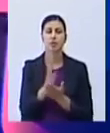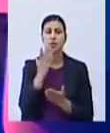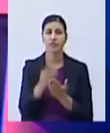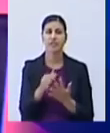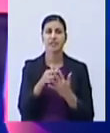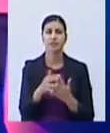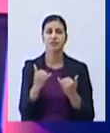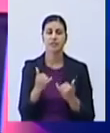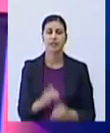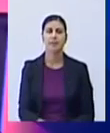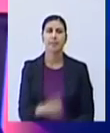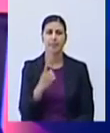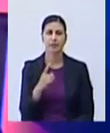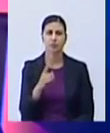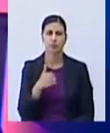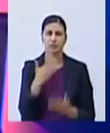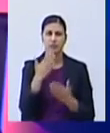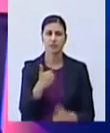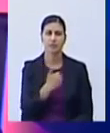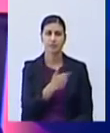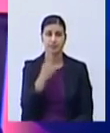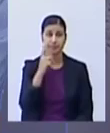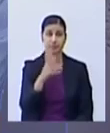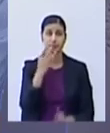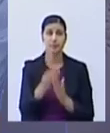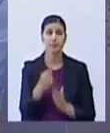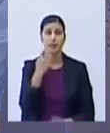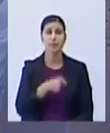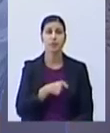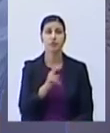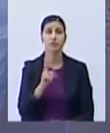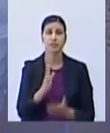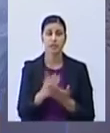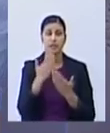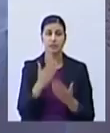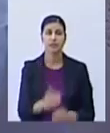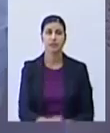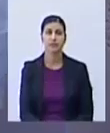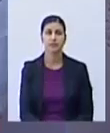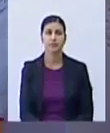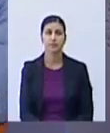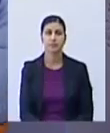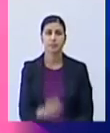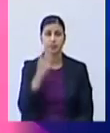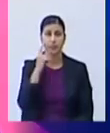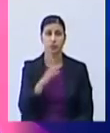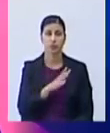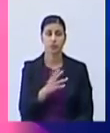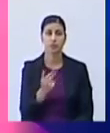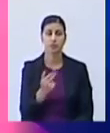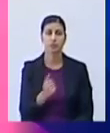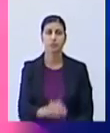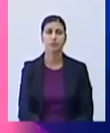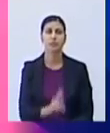ბიზნესით ახლა ერთი წუთი მე შეიძლება ერთი კითხვა დაგისვათ იცით თქვენ მაჟორიტარი ვინ არის მე ვიცი ჩემ ხო ეხლა არა ვიცი ჩემ